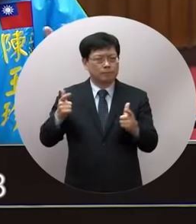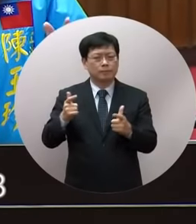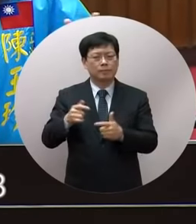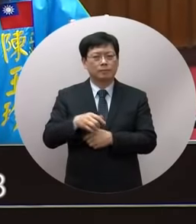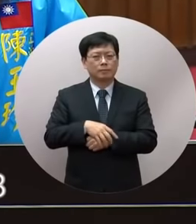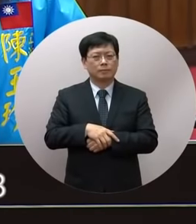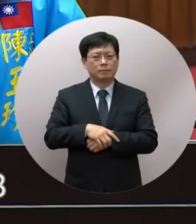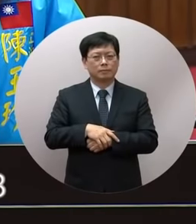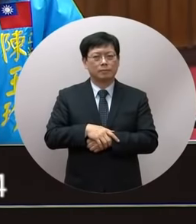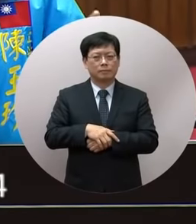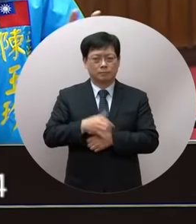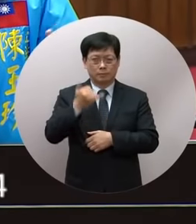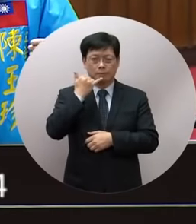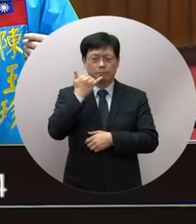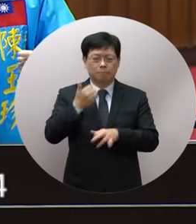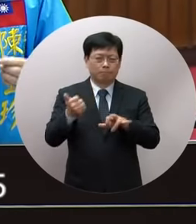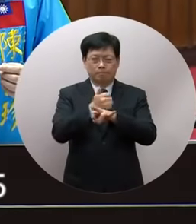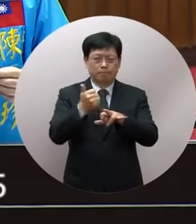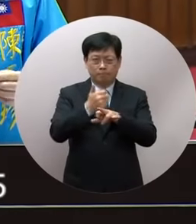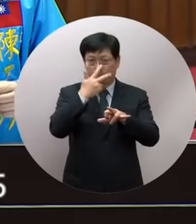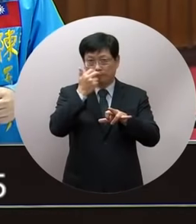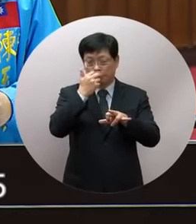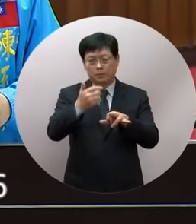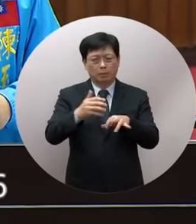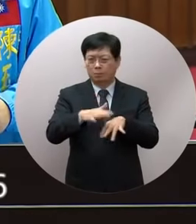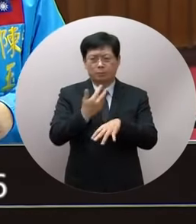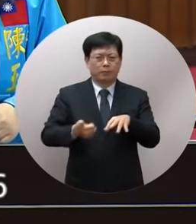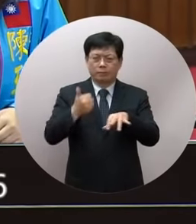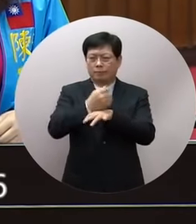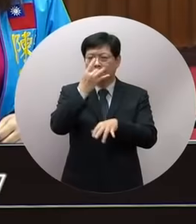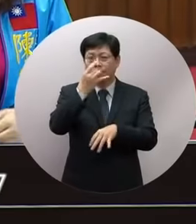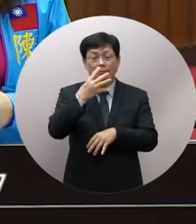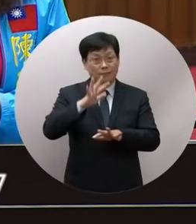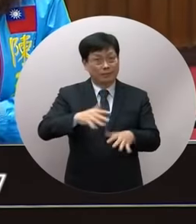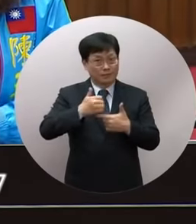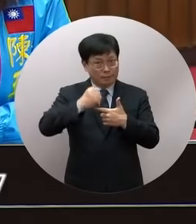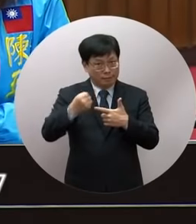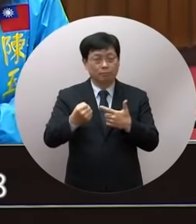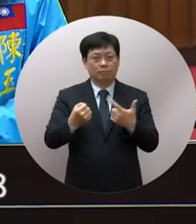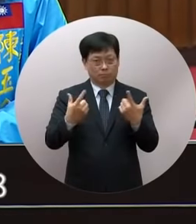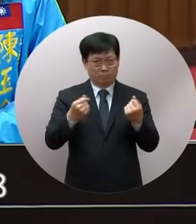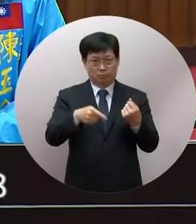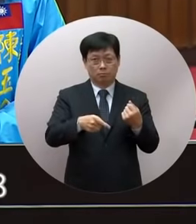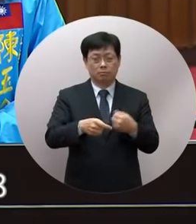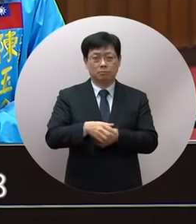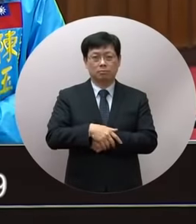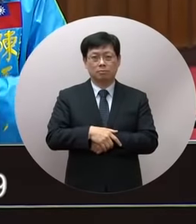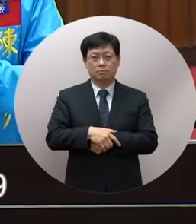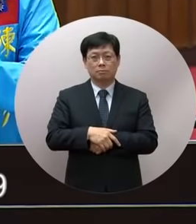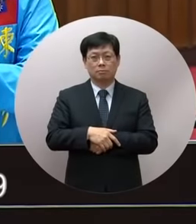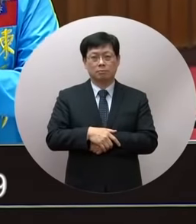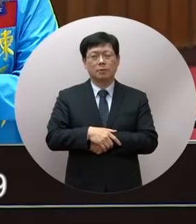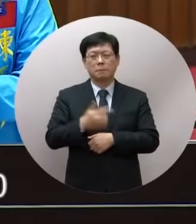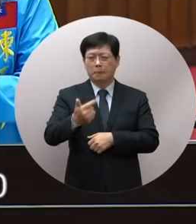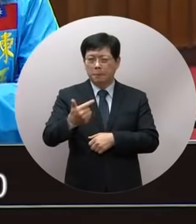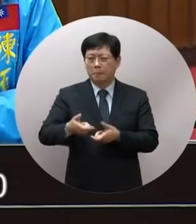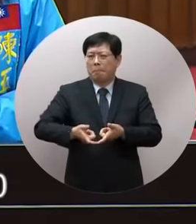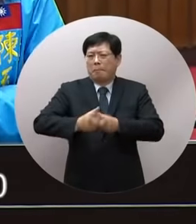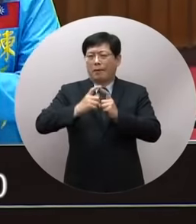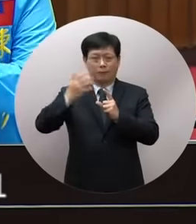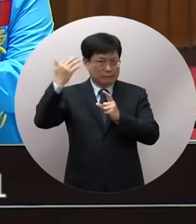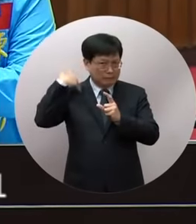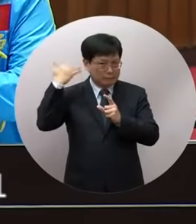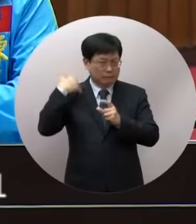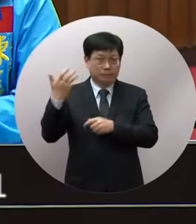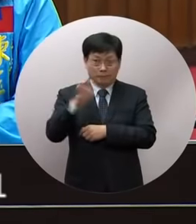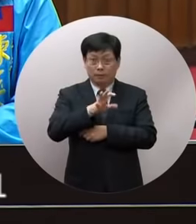个放大机型，让很多人。不会坐不到飞机，但是我是要建议说，这个还是要在就是慢慢的回到以前